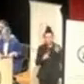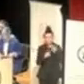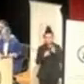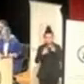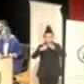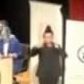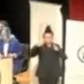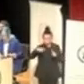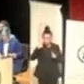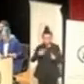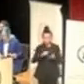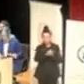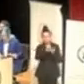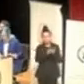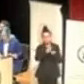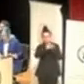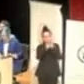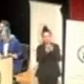yapılmaktadır.